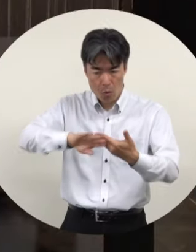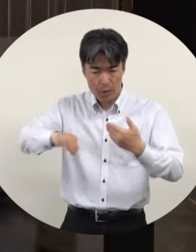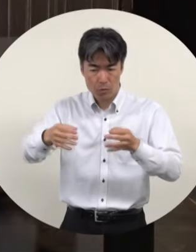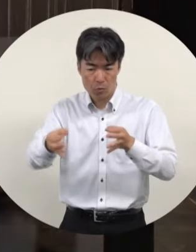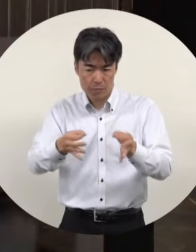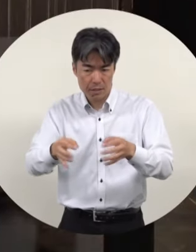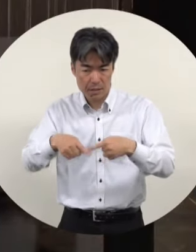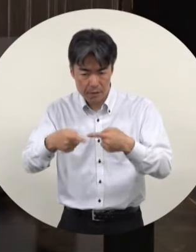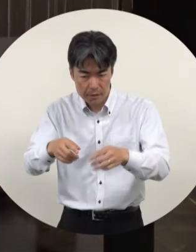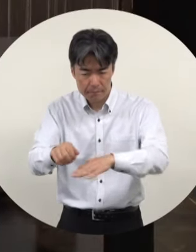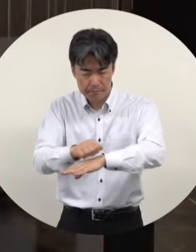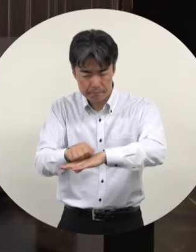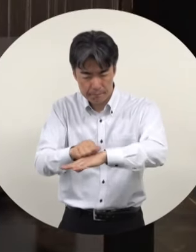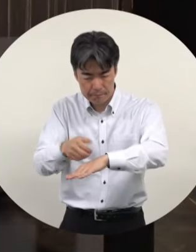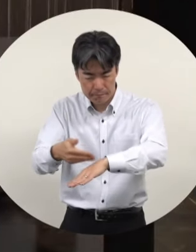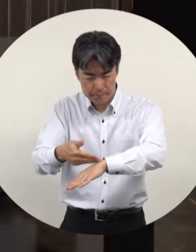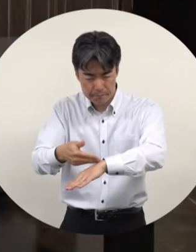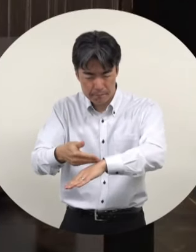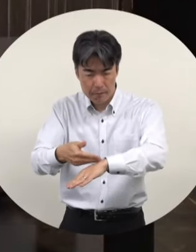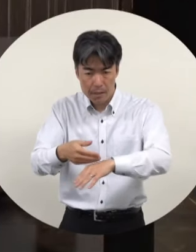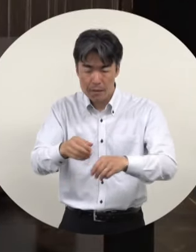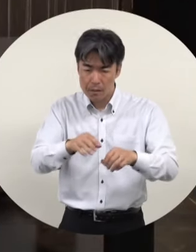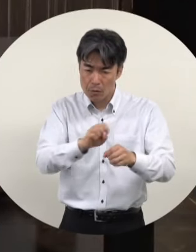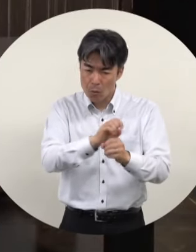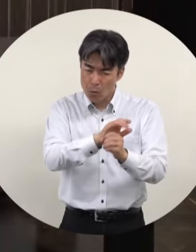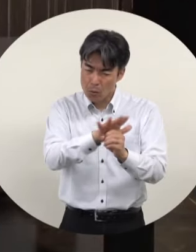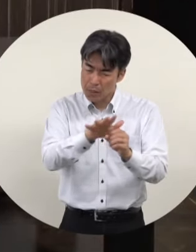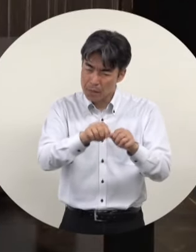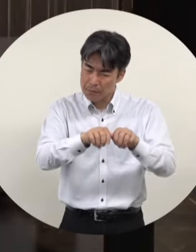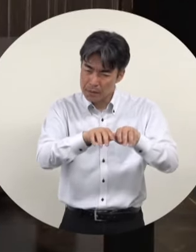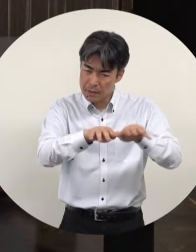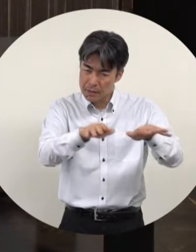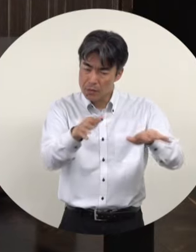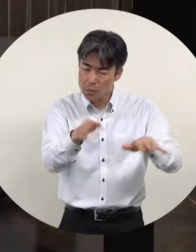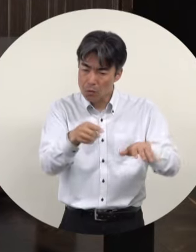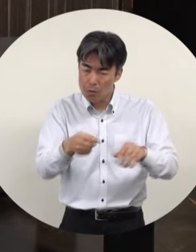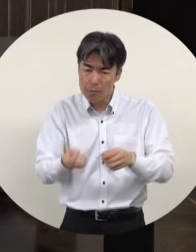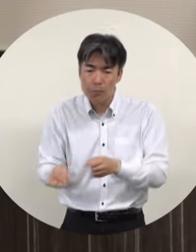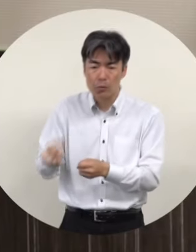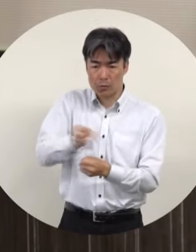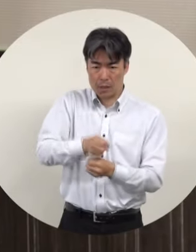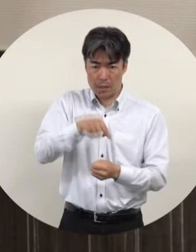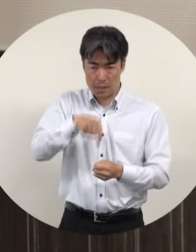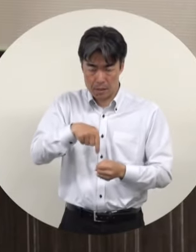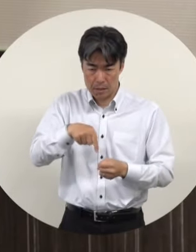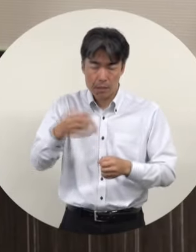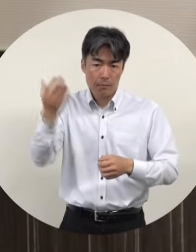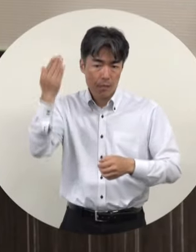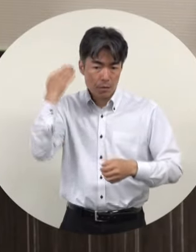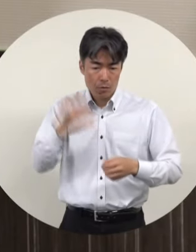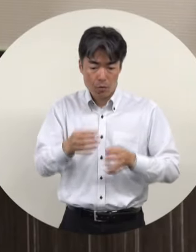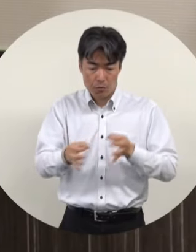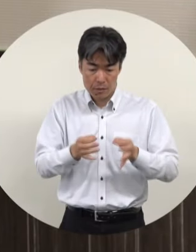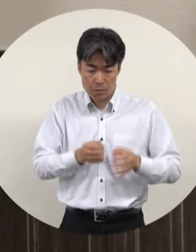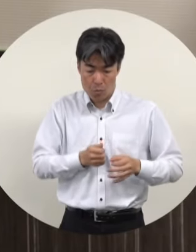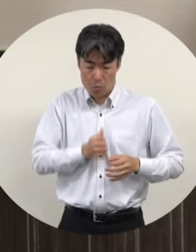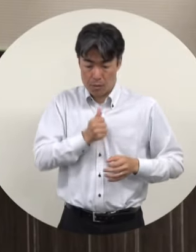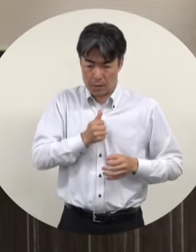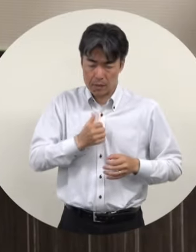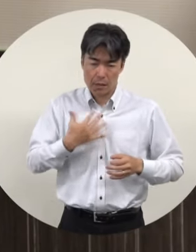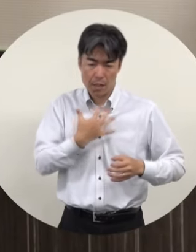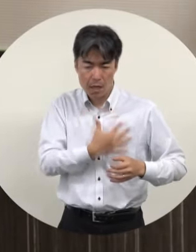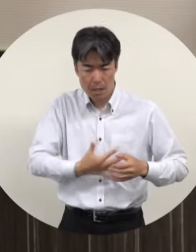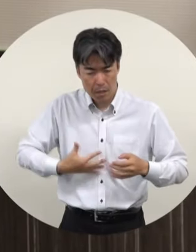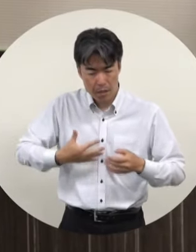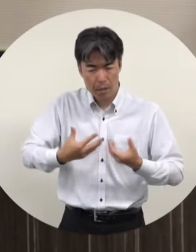でコロナになった時に僕がこちらに戻ってきて、で、まあ、前のオーナーとか